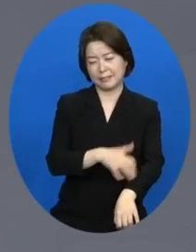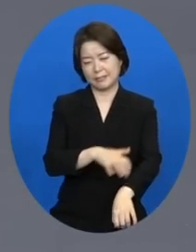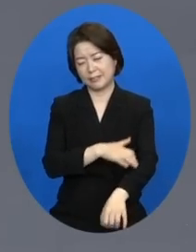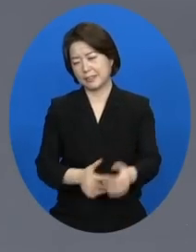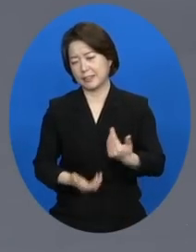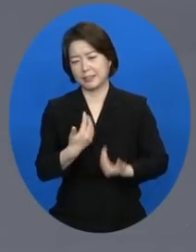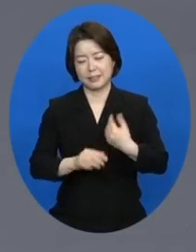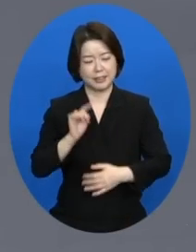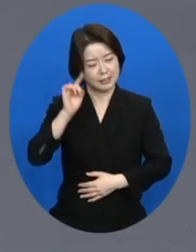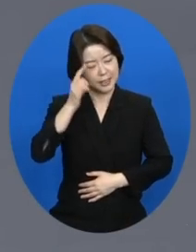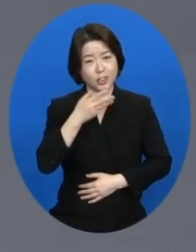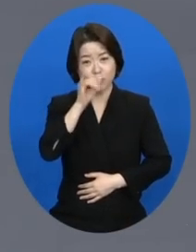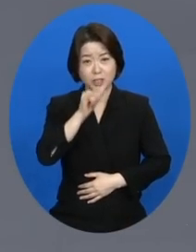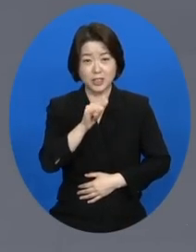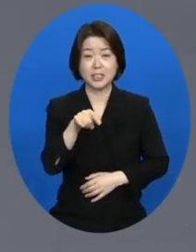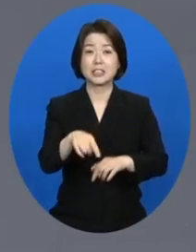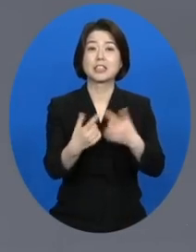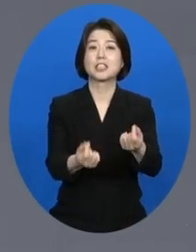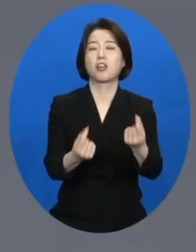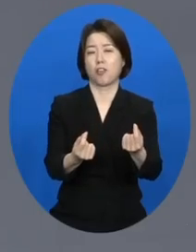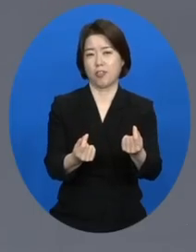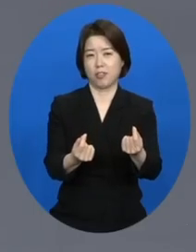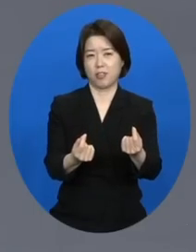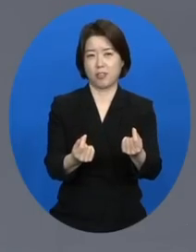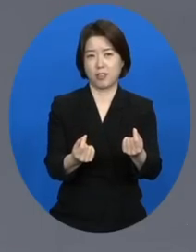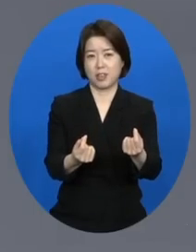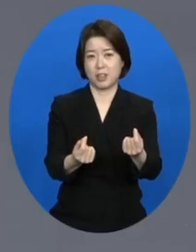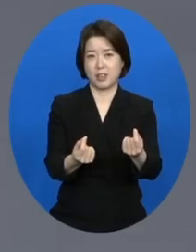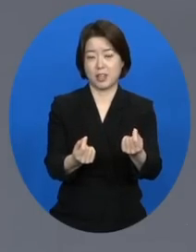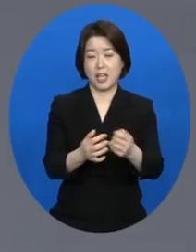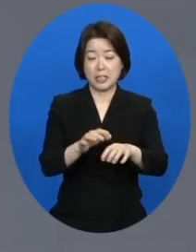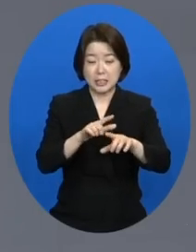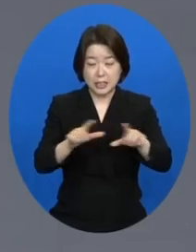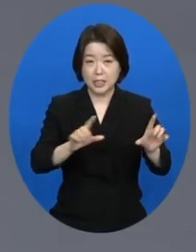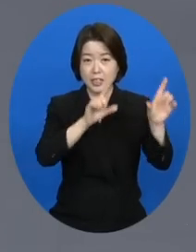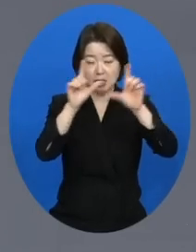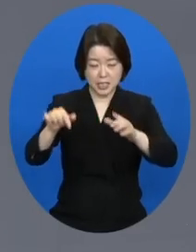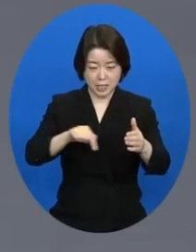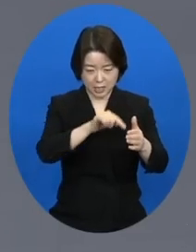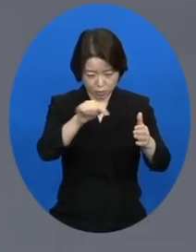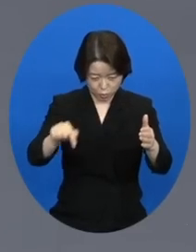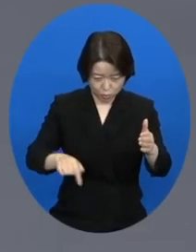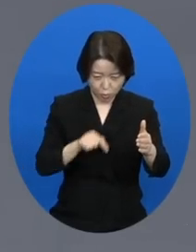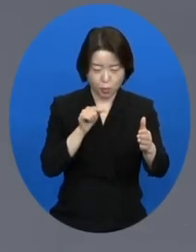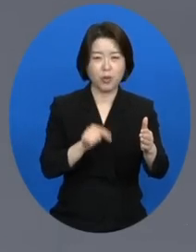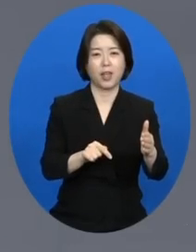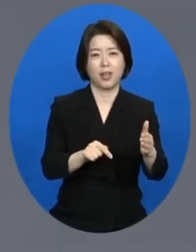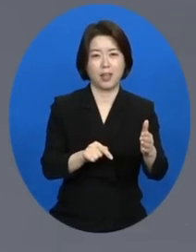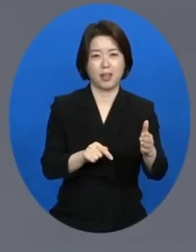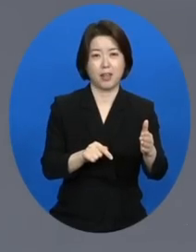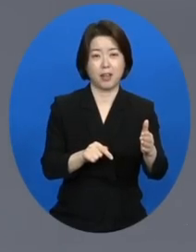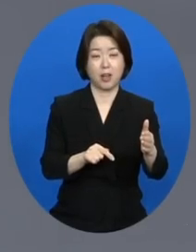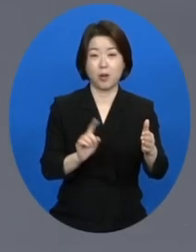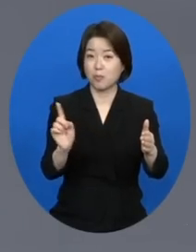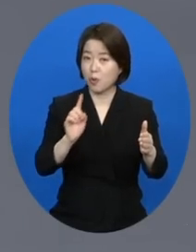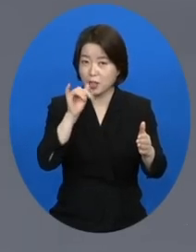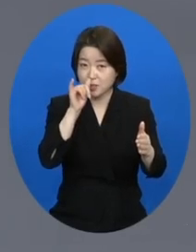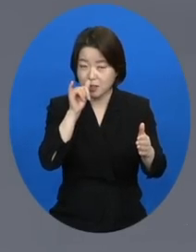심지어 짜증날 수도 있는 그 일상 안에 뭐가